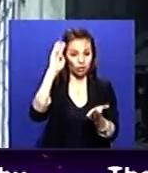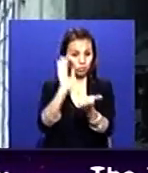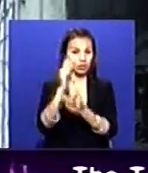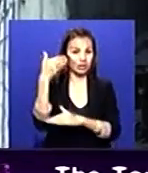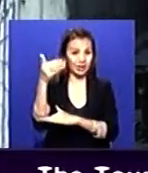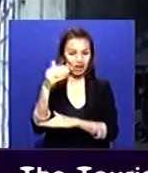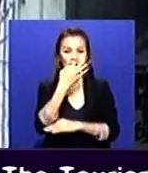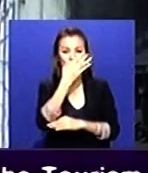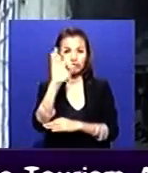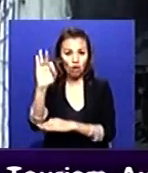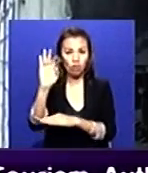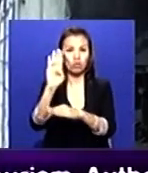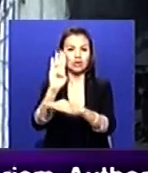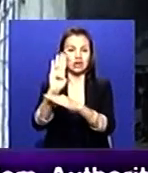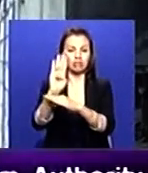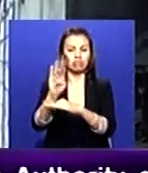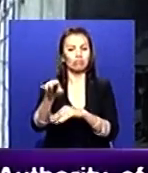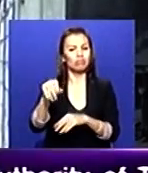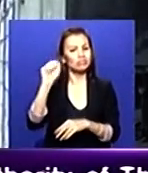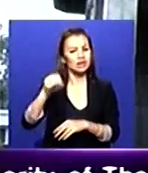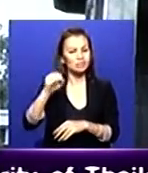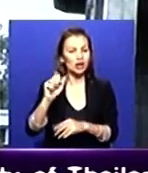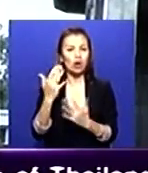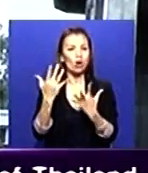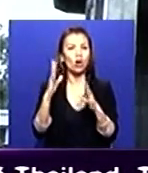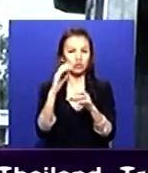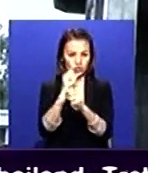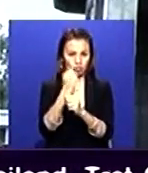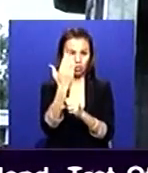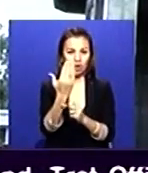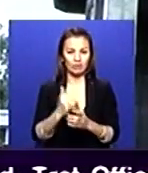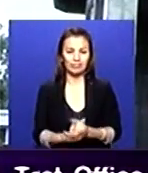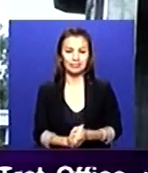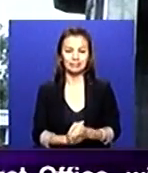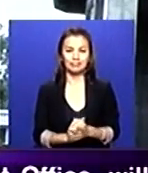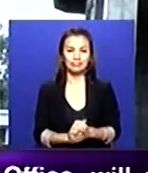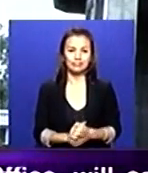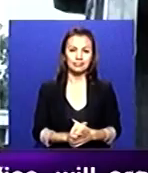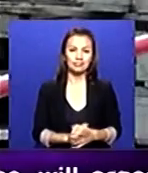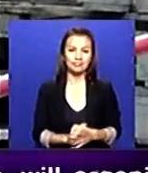ษัทผู้รับเหมาหรือไม่เนื่องจากยังไม่สรุปสำนวนคดี